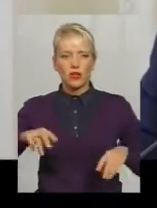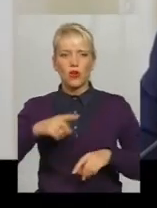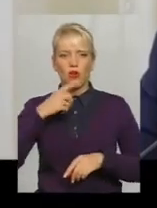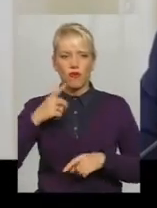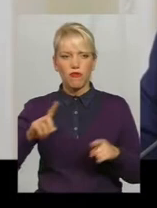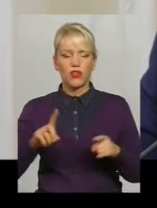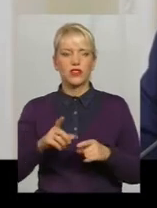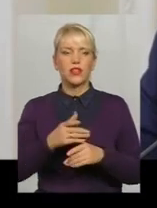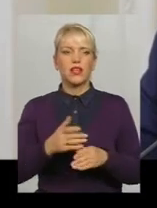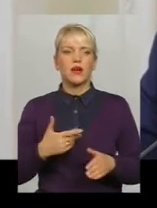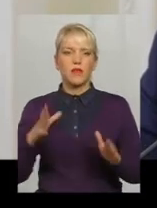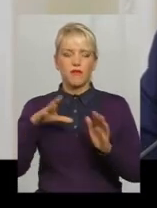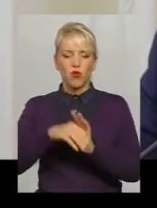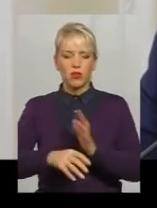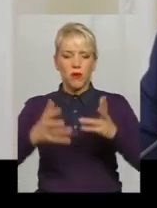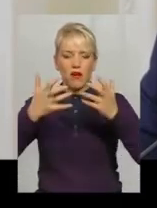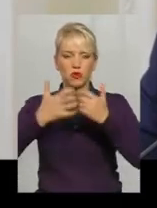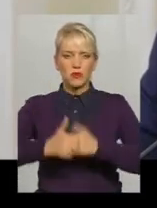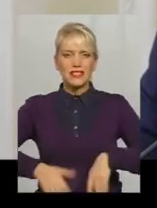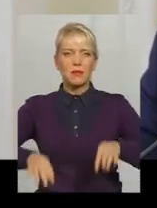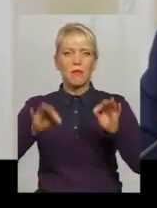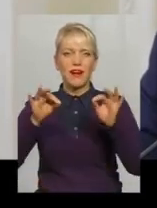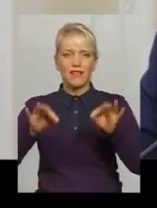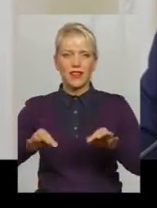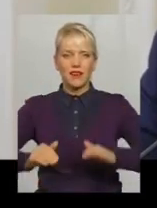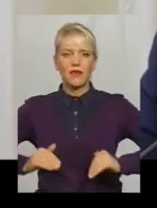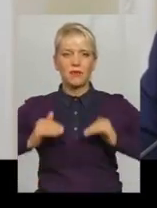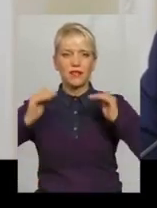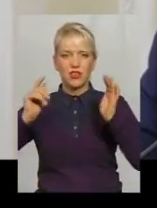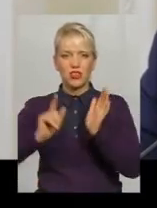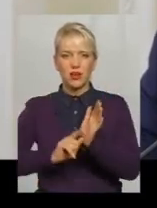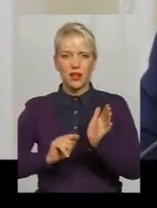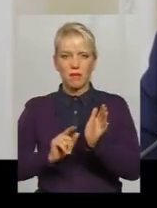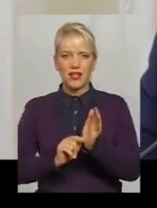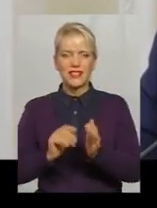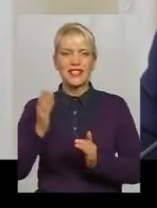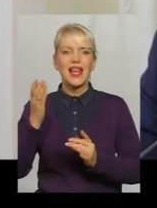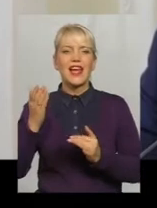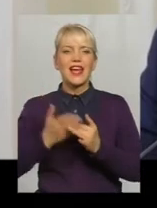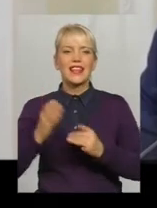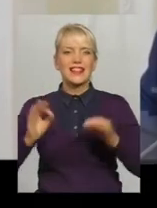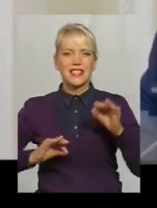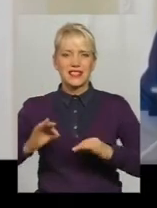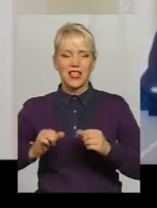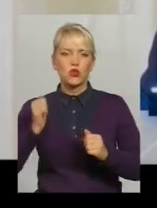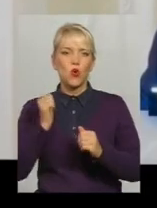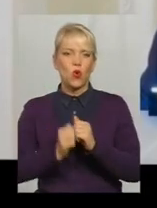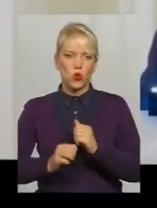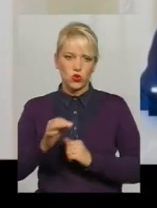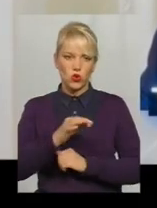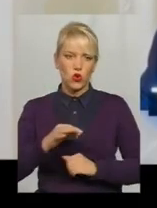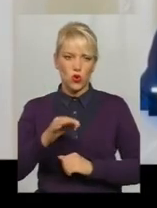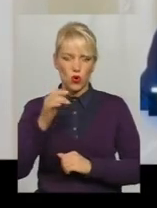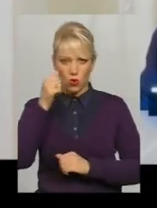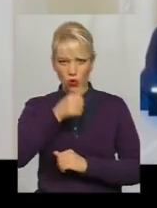вводимо абсолютно автоматично справедливе підвищення пенсії, індексацію кожного року.